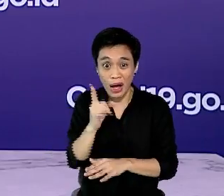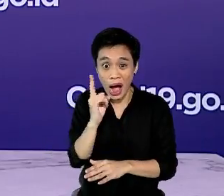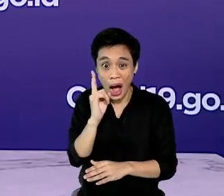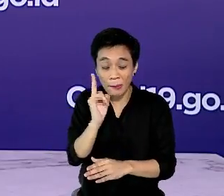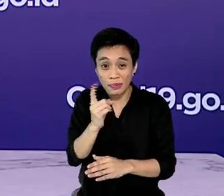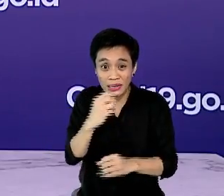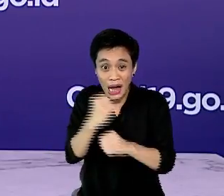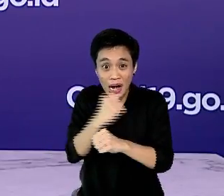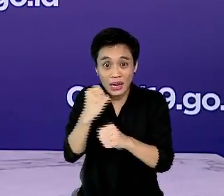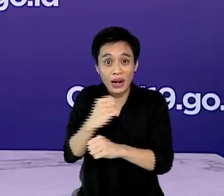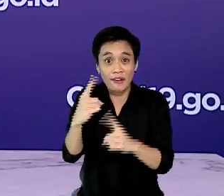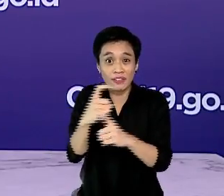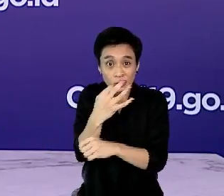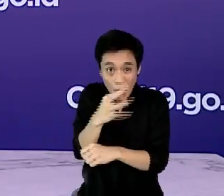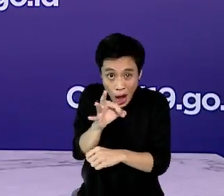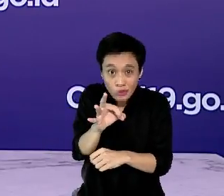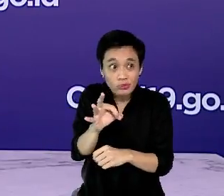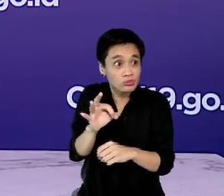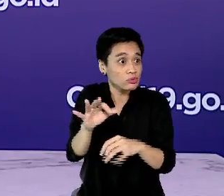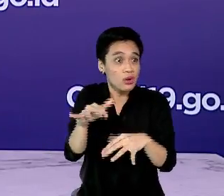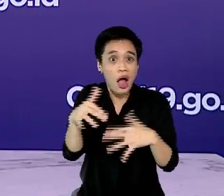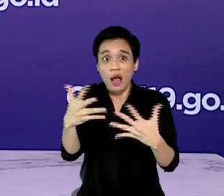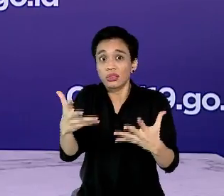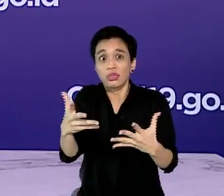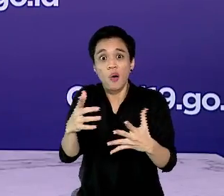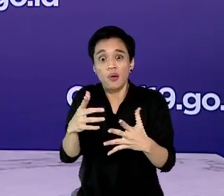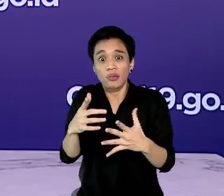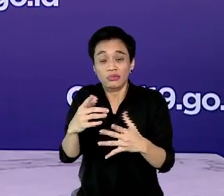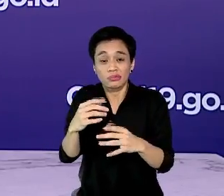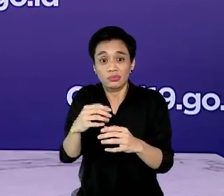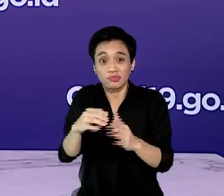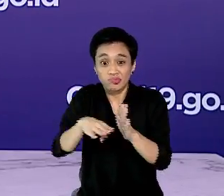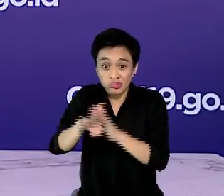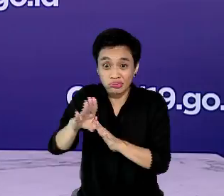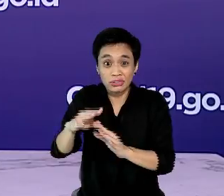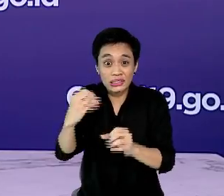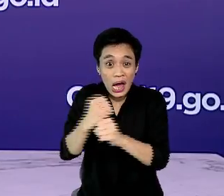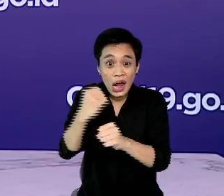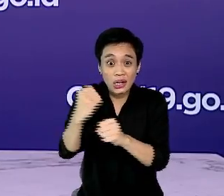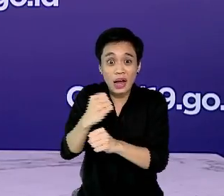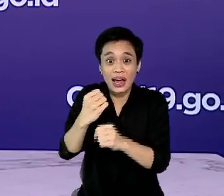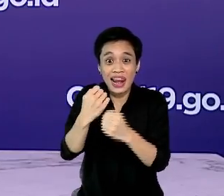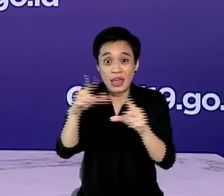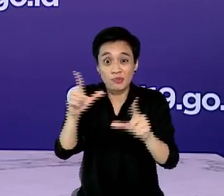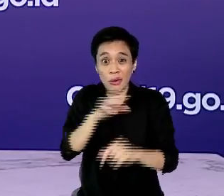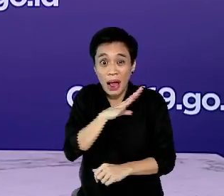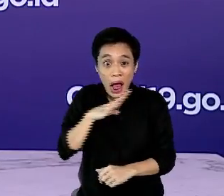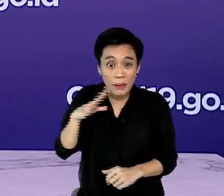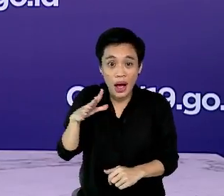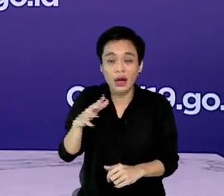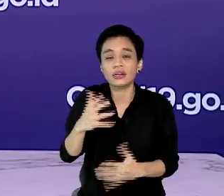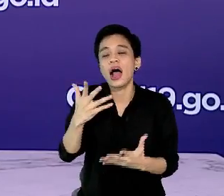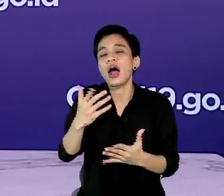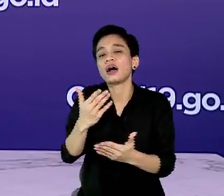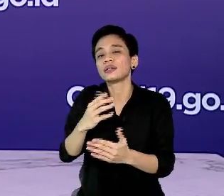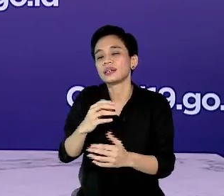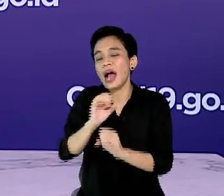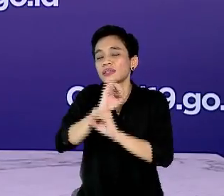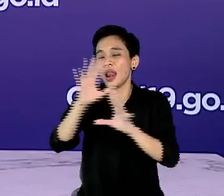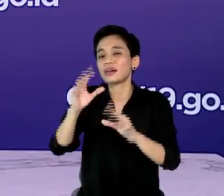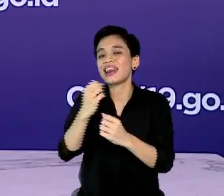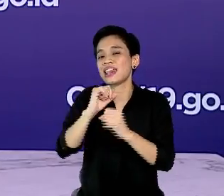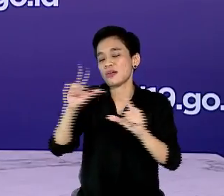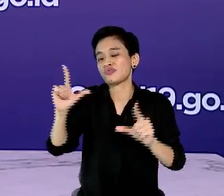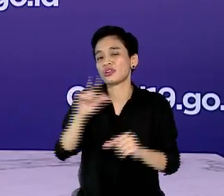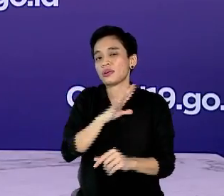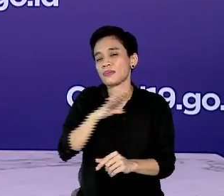karena peningkatan kasus terkait dengan libur panjang, yang jelas kita bisa lihatnya dari libur panjang. Perlu